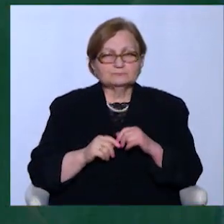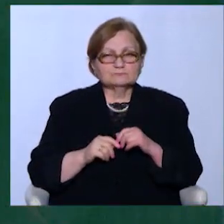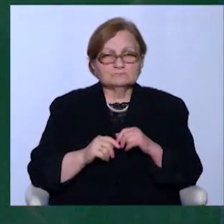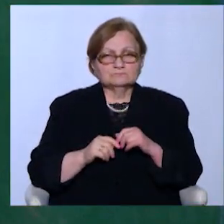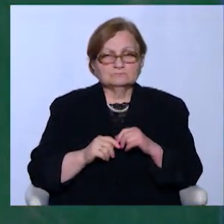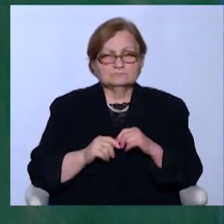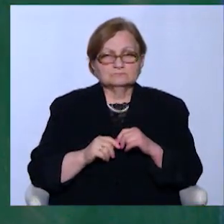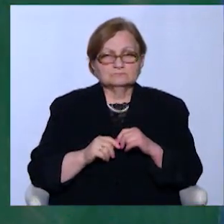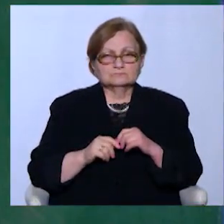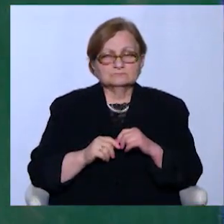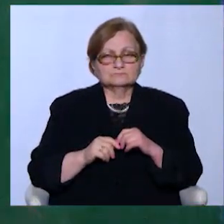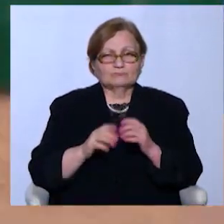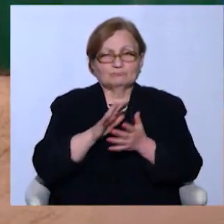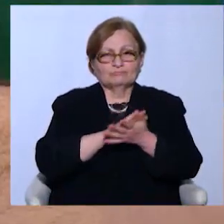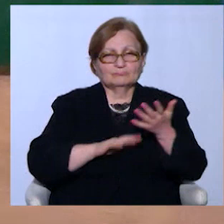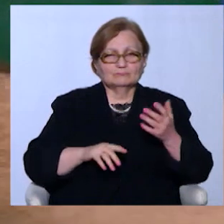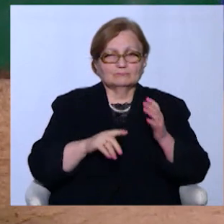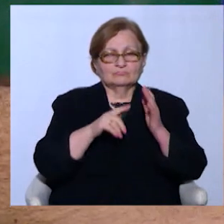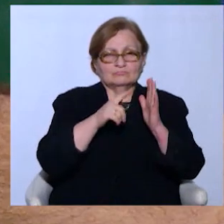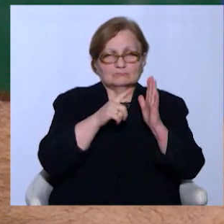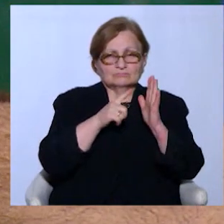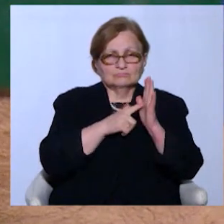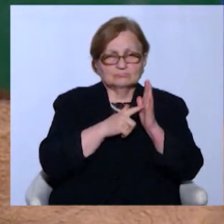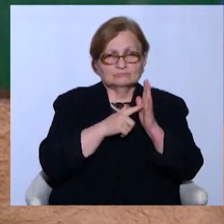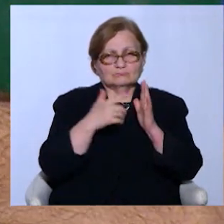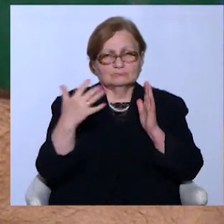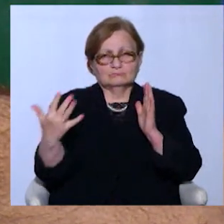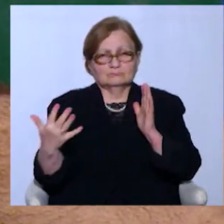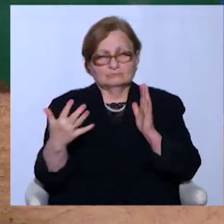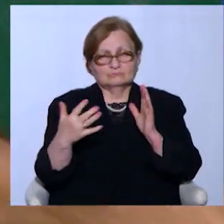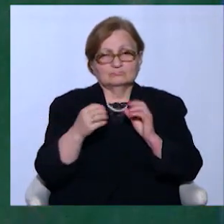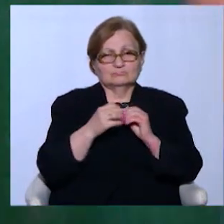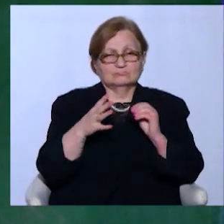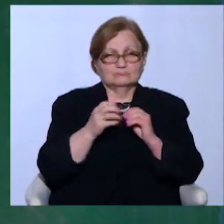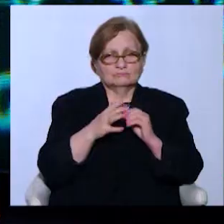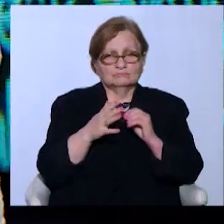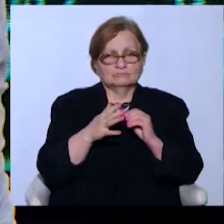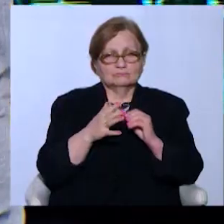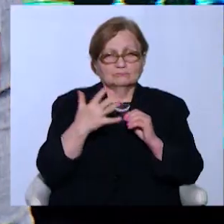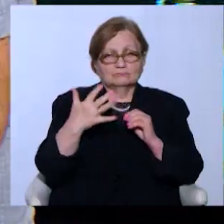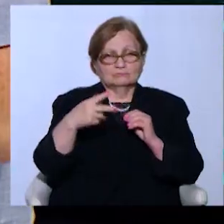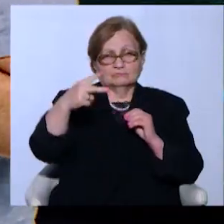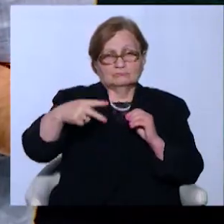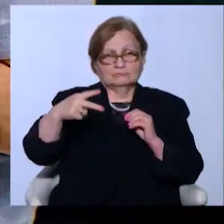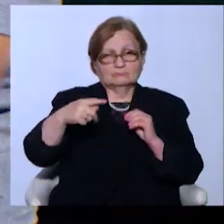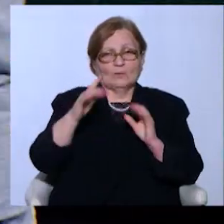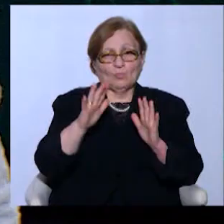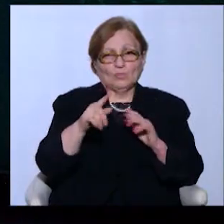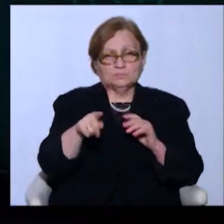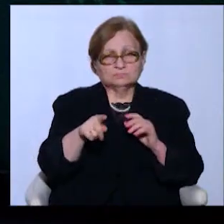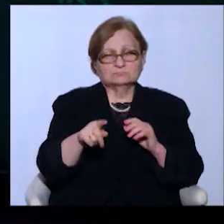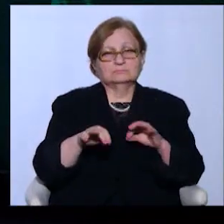აკ. გავაგრძელეთ. 7-ჯერ 5 ერთეულებს უყურებ. 15. 5-ით ბოლოვდება მხოლოდ ეს რიცხვი.